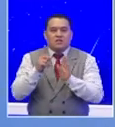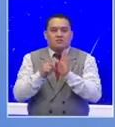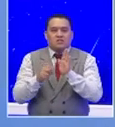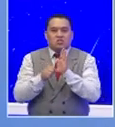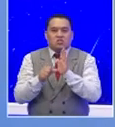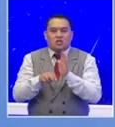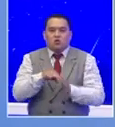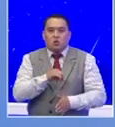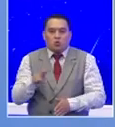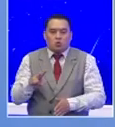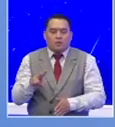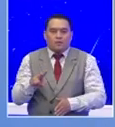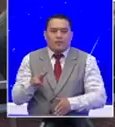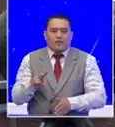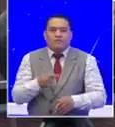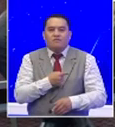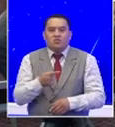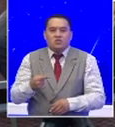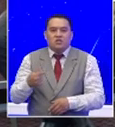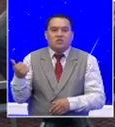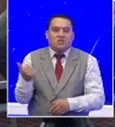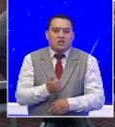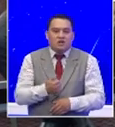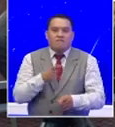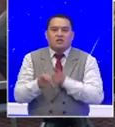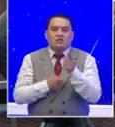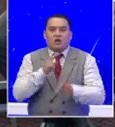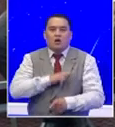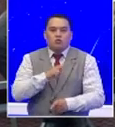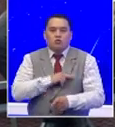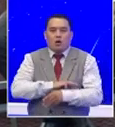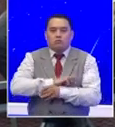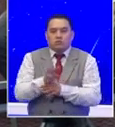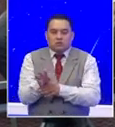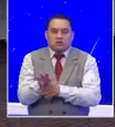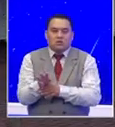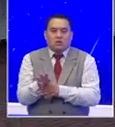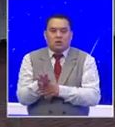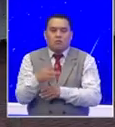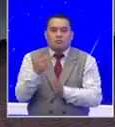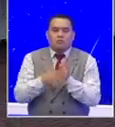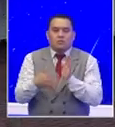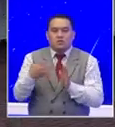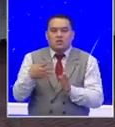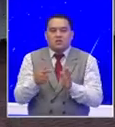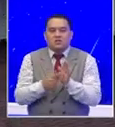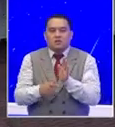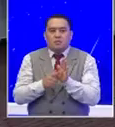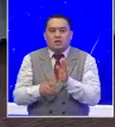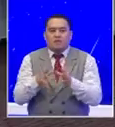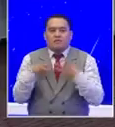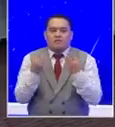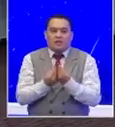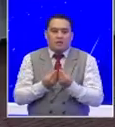тонн. А также в течение недели участвовали в восстановительных работах и обеспечивали по 50 семей в день продуктами питания и